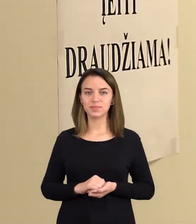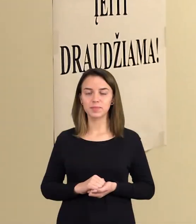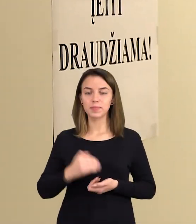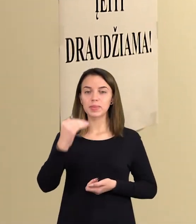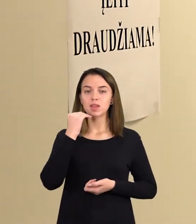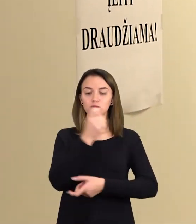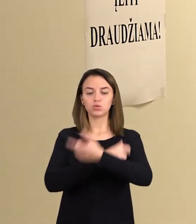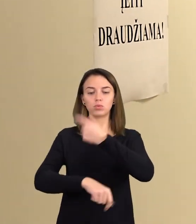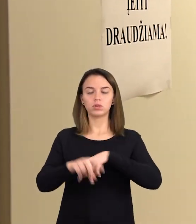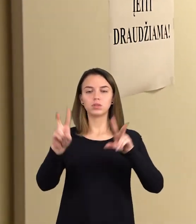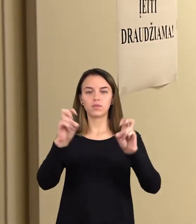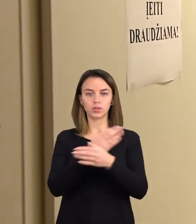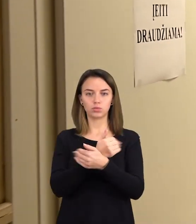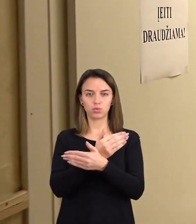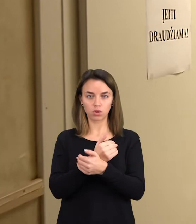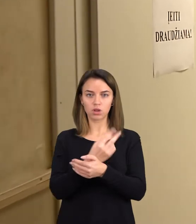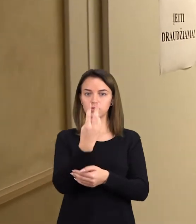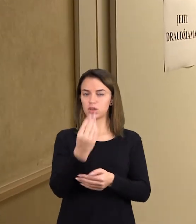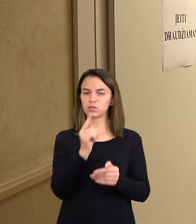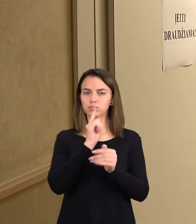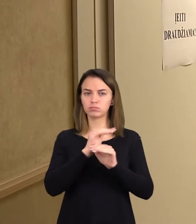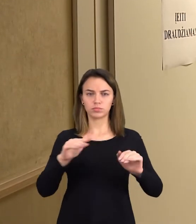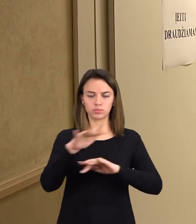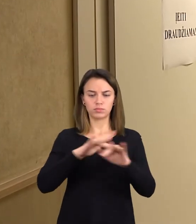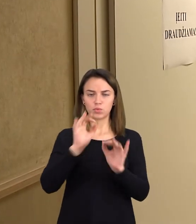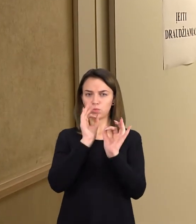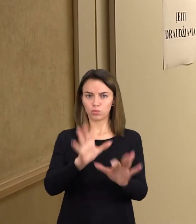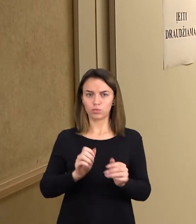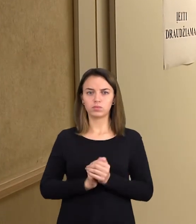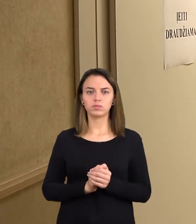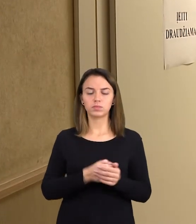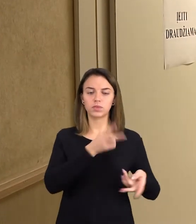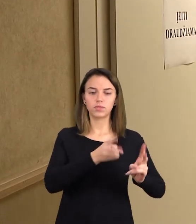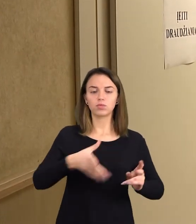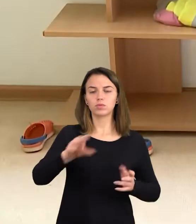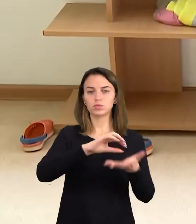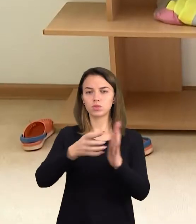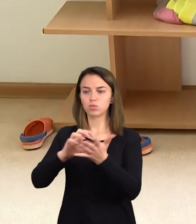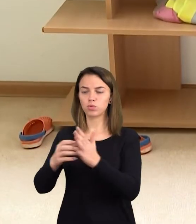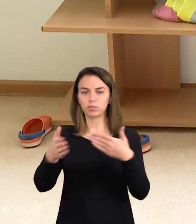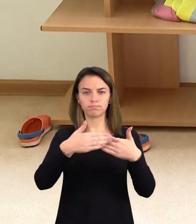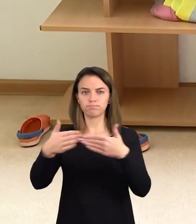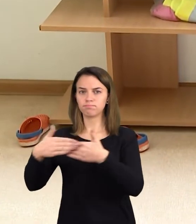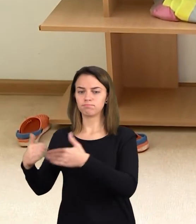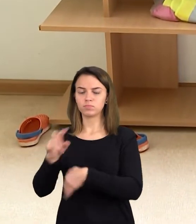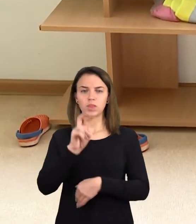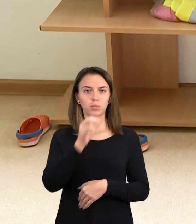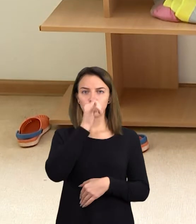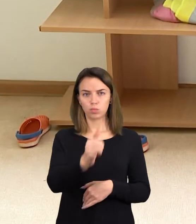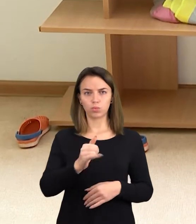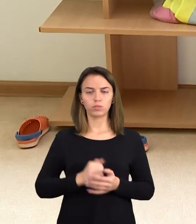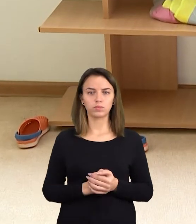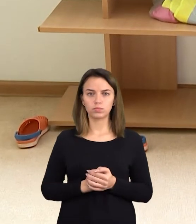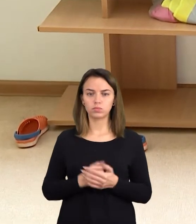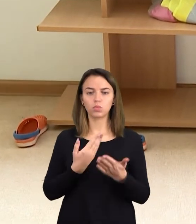Šiaulių vaikų lopšelėje darželėje Drugelis jau antrą dieną negirdėti vaikų šurmulio. Virtuvė ir visos grupės aklinai uždarytos, čia eiti